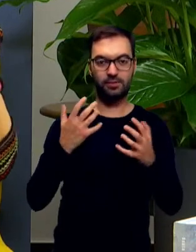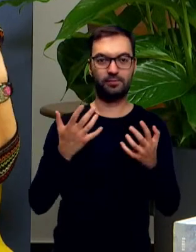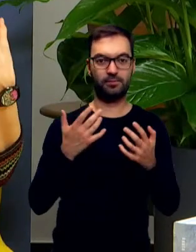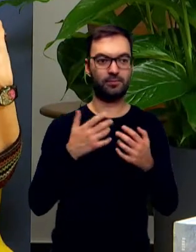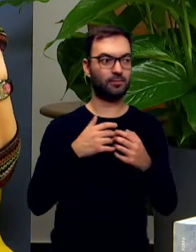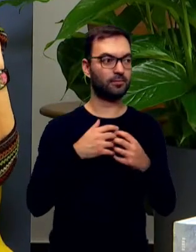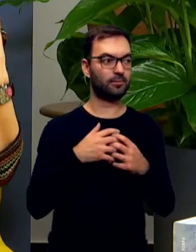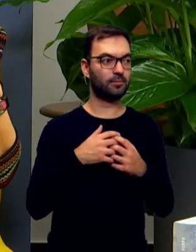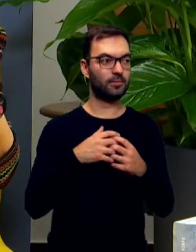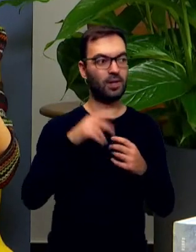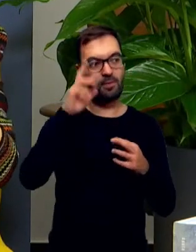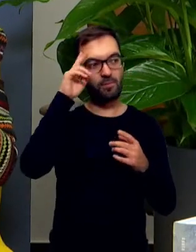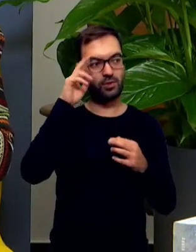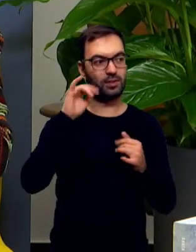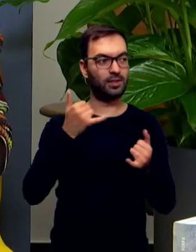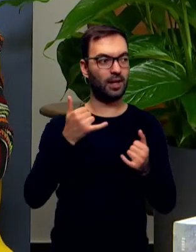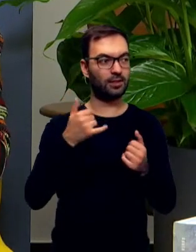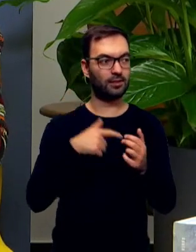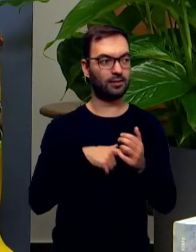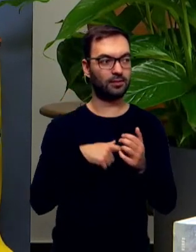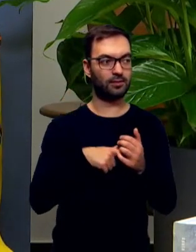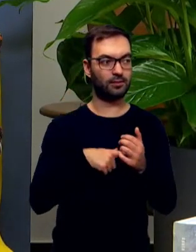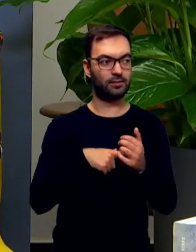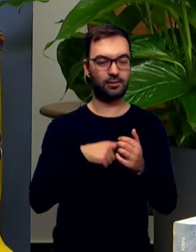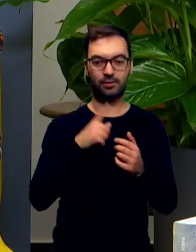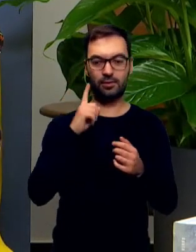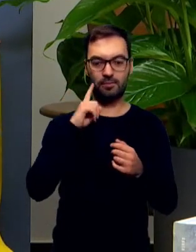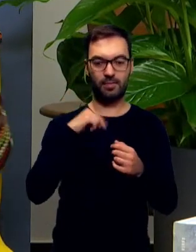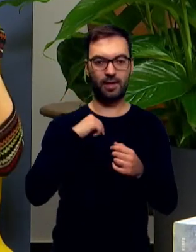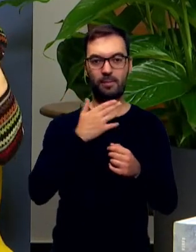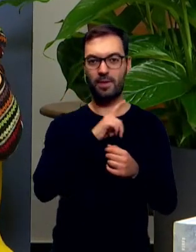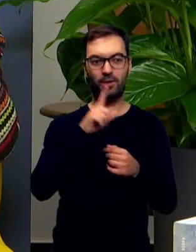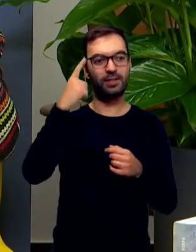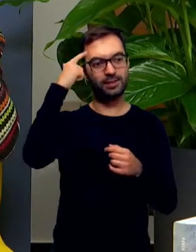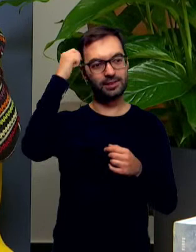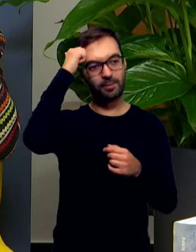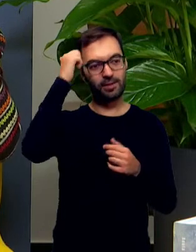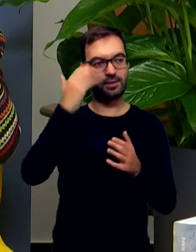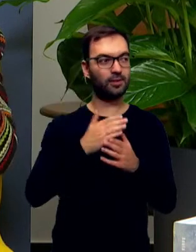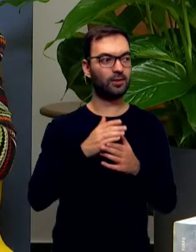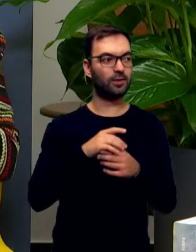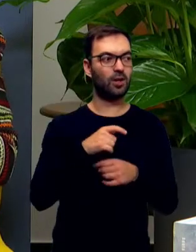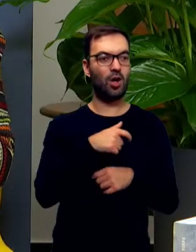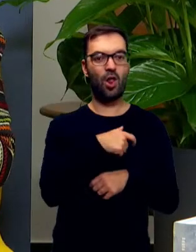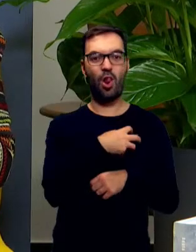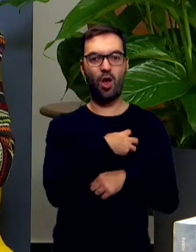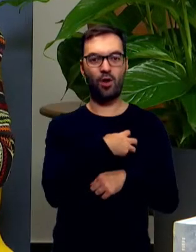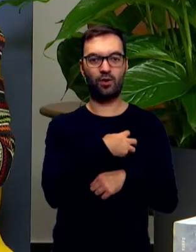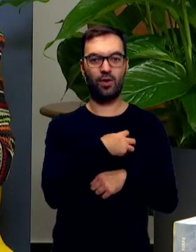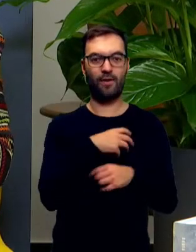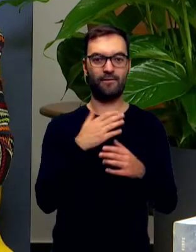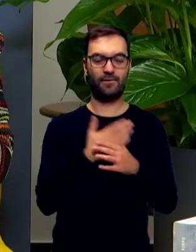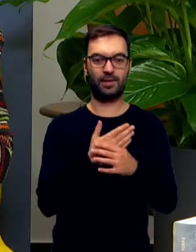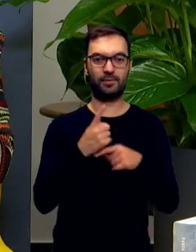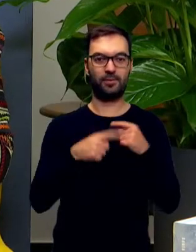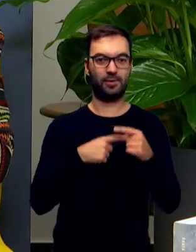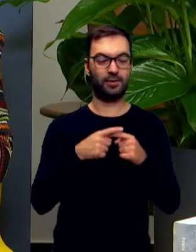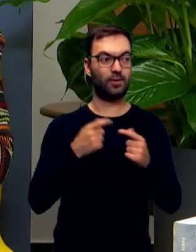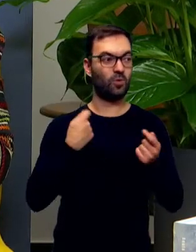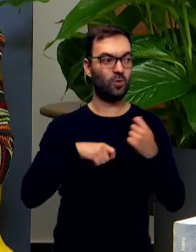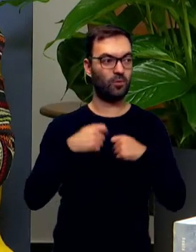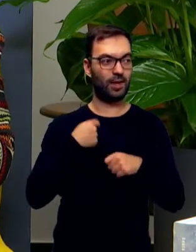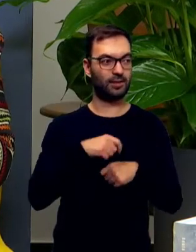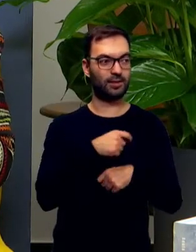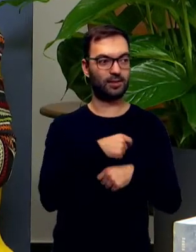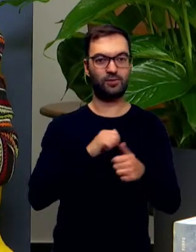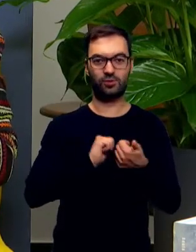i poznali się po... Znaczy pan Michał zapamiętał tylko logo firmy produkującej odzież